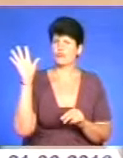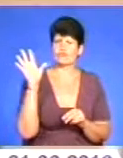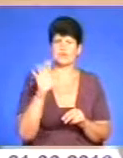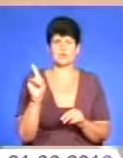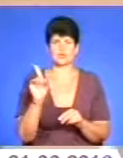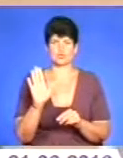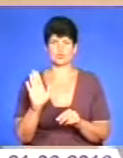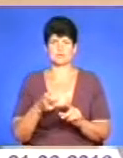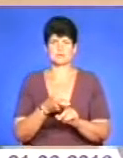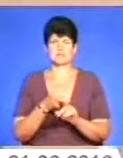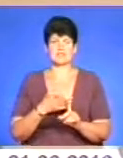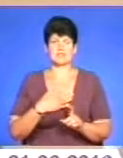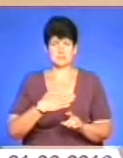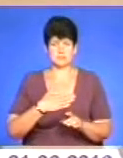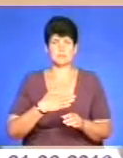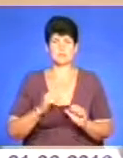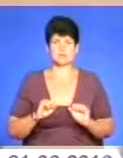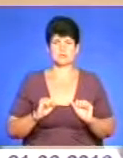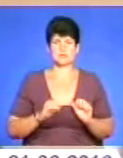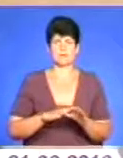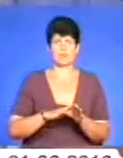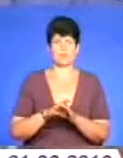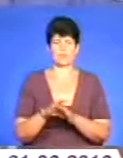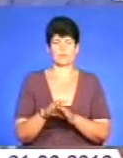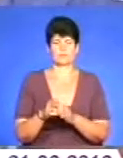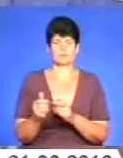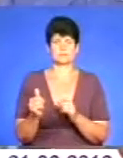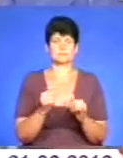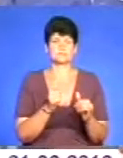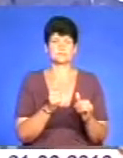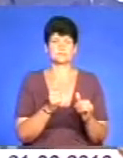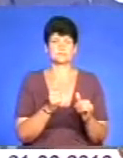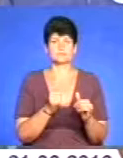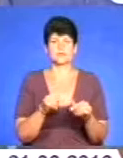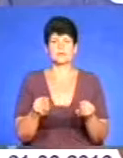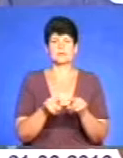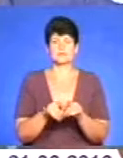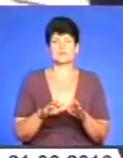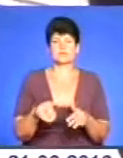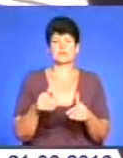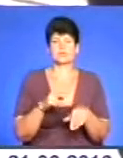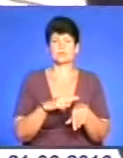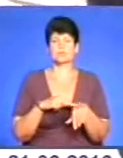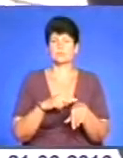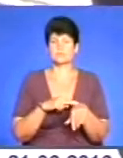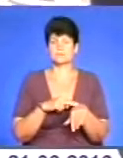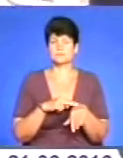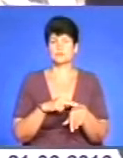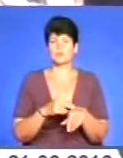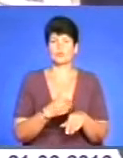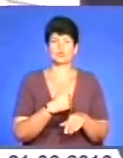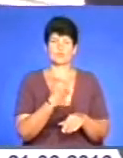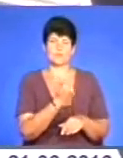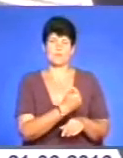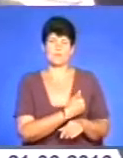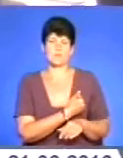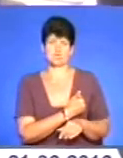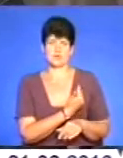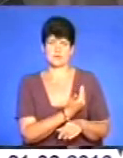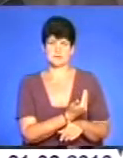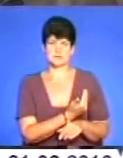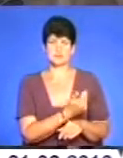начальника головного управління поліції Олександр Богомол, керівники району, селища, громадські активісти та місцеві жителі. Я надіюся і